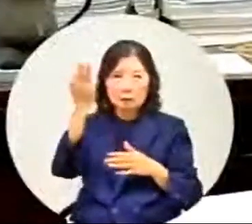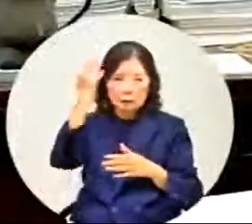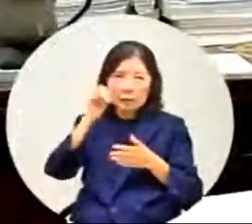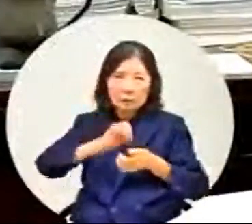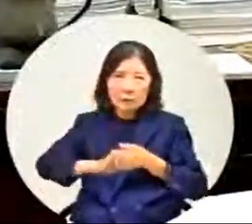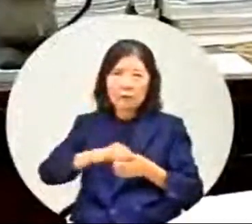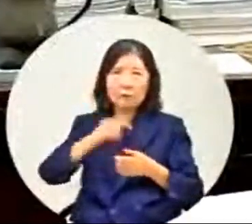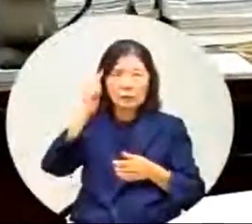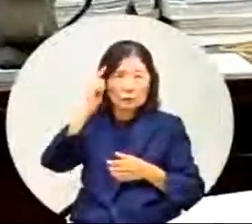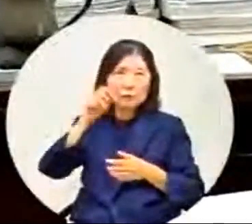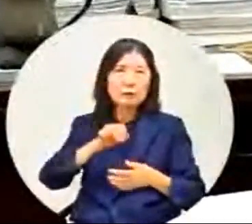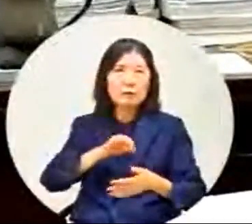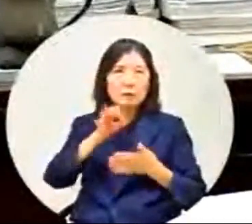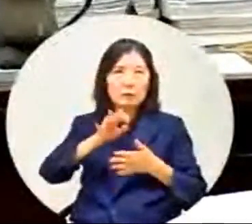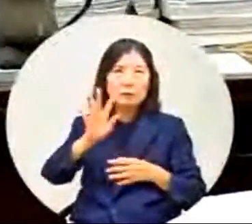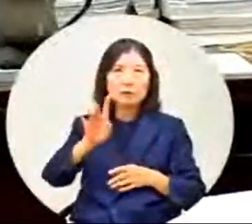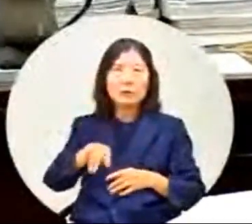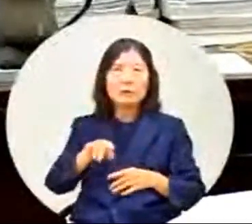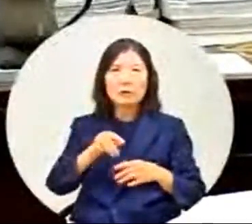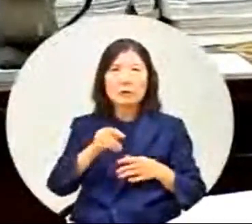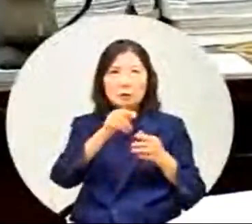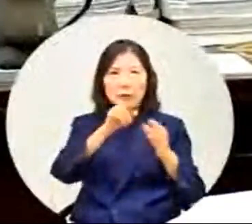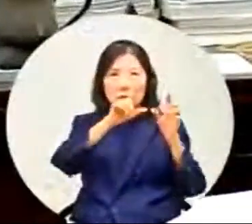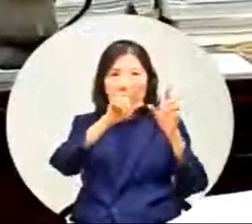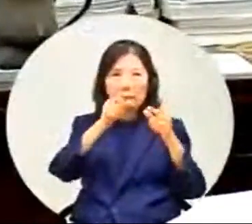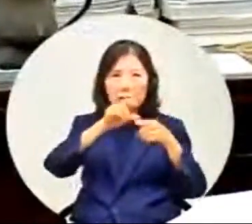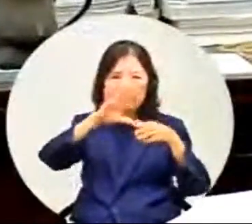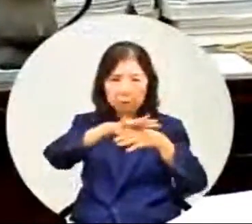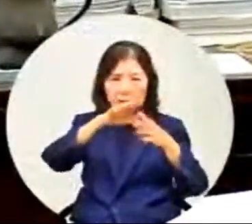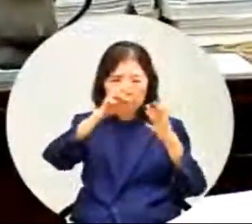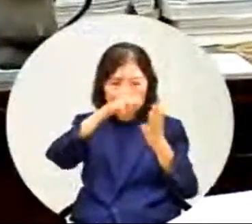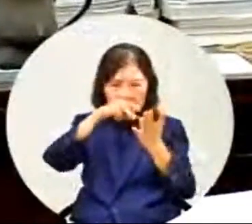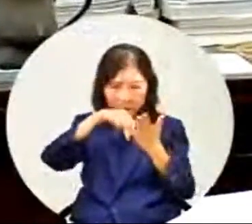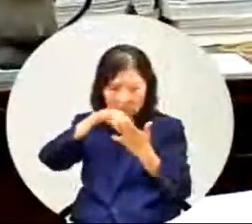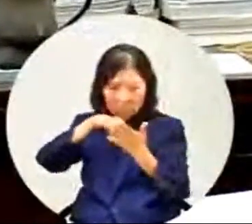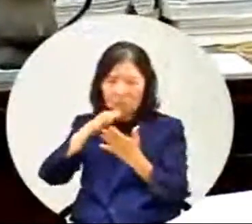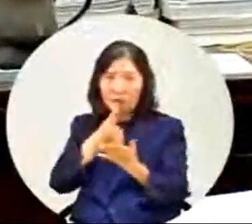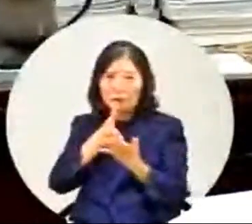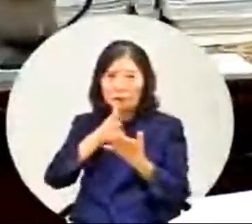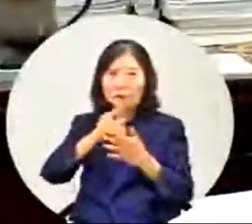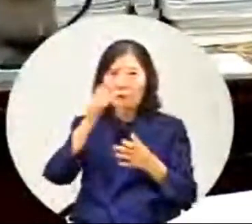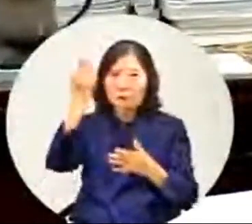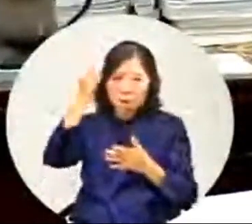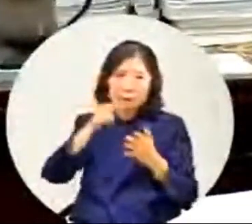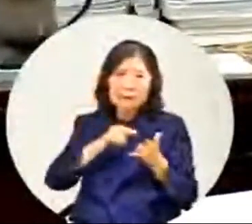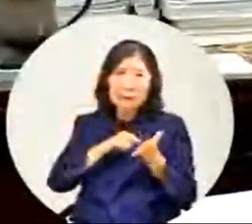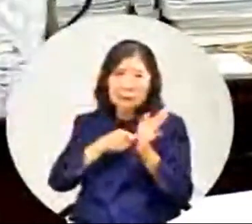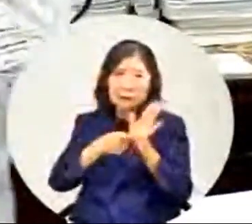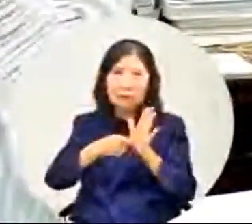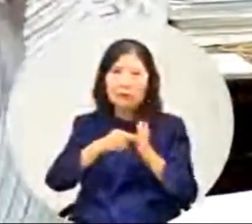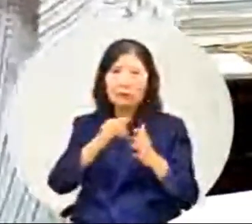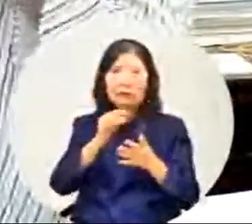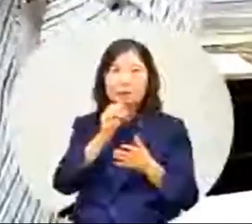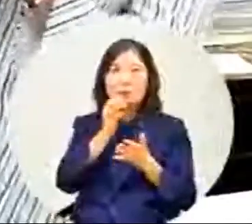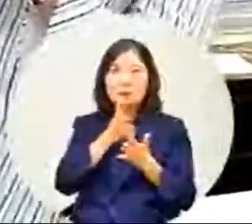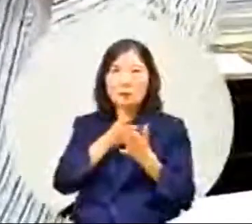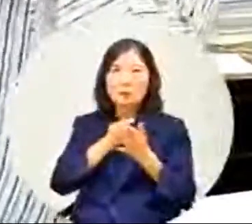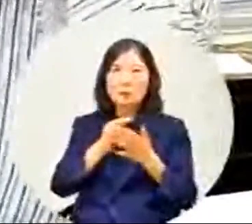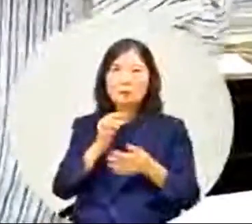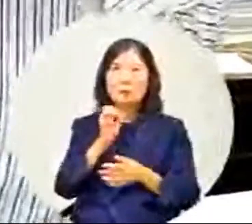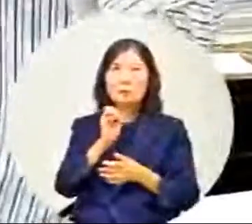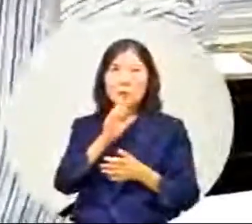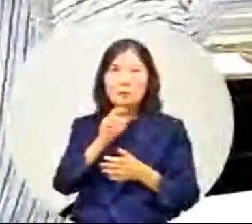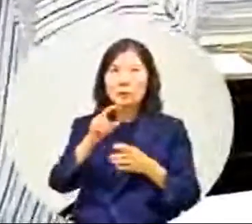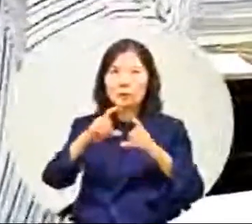们的意见，你们照着公文念都可以，请你诚实说出你们当时表达的专业意见是什么，请答复。这是